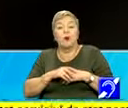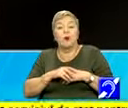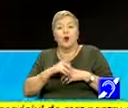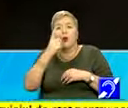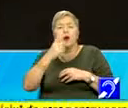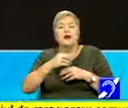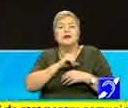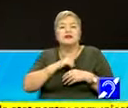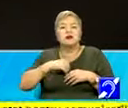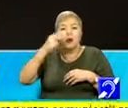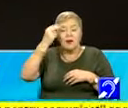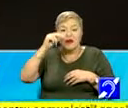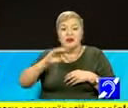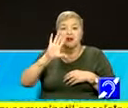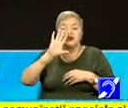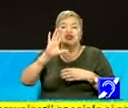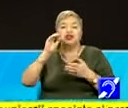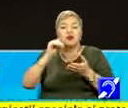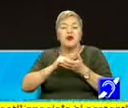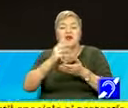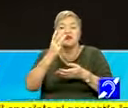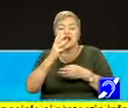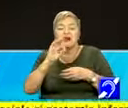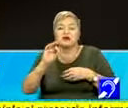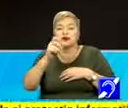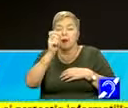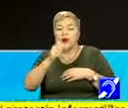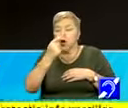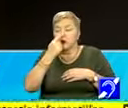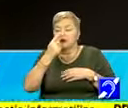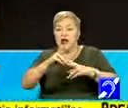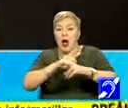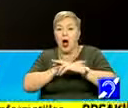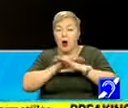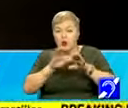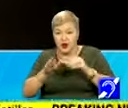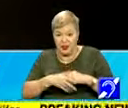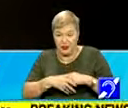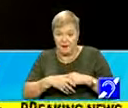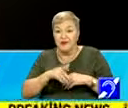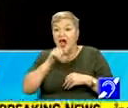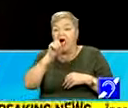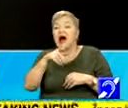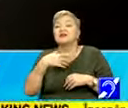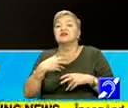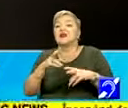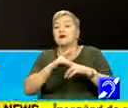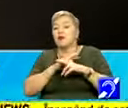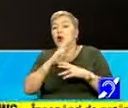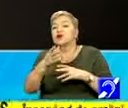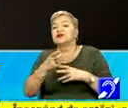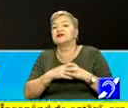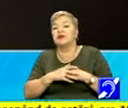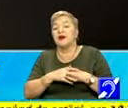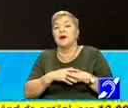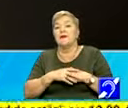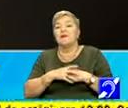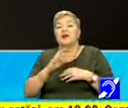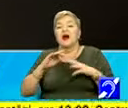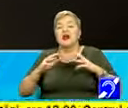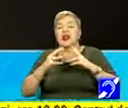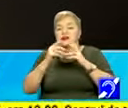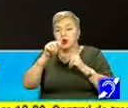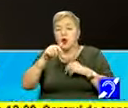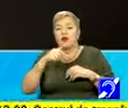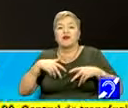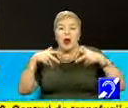mesaj, 5300. Se vorbește că astea ar fi pierderile de soldați